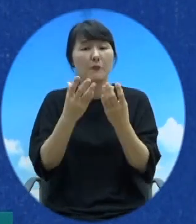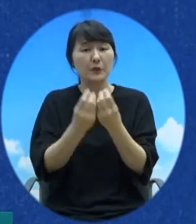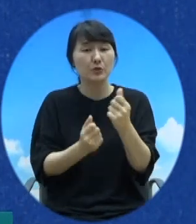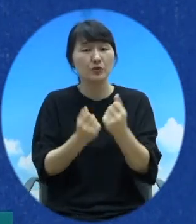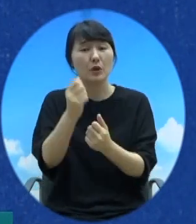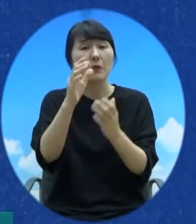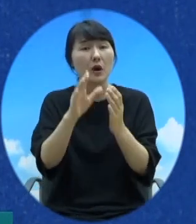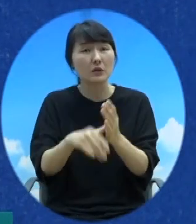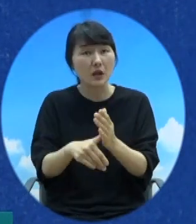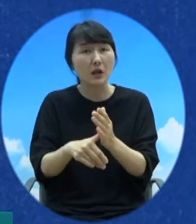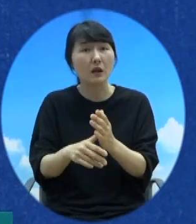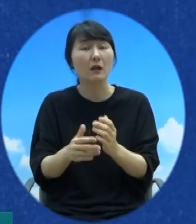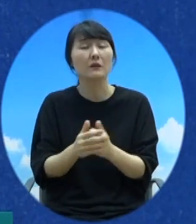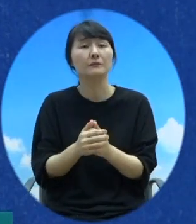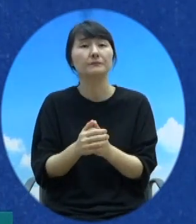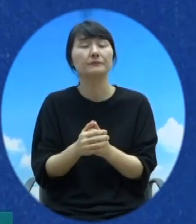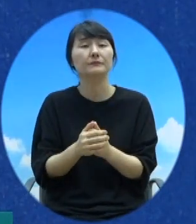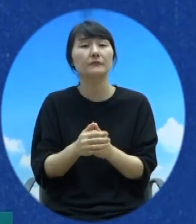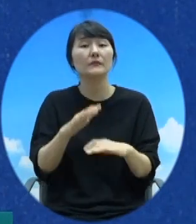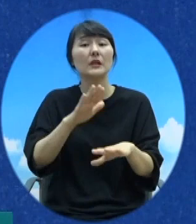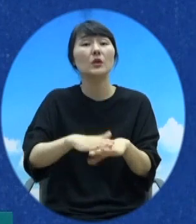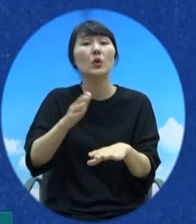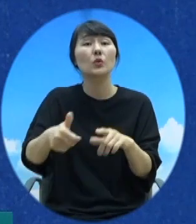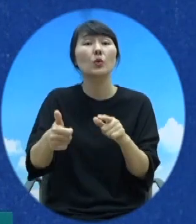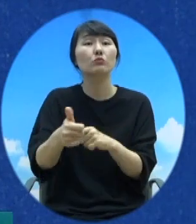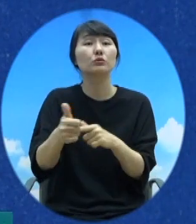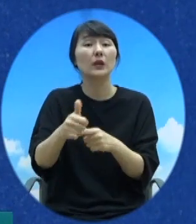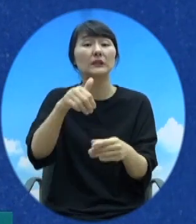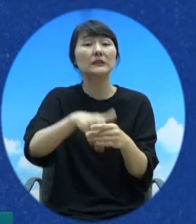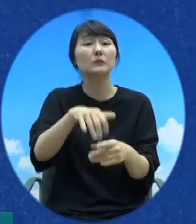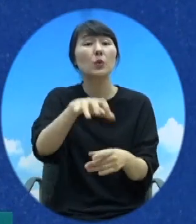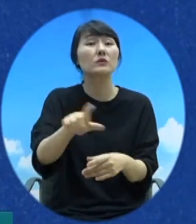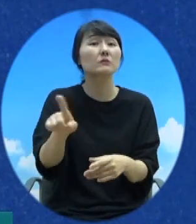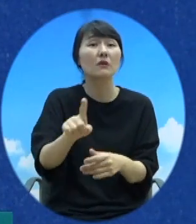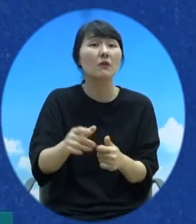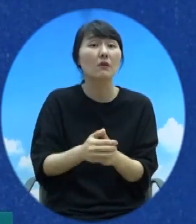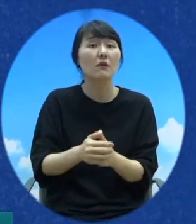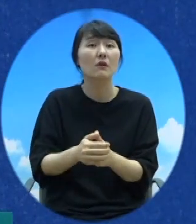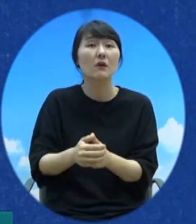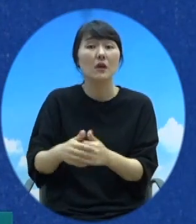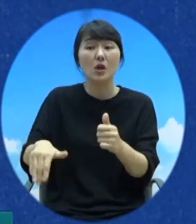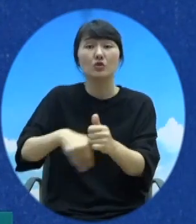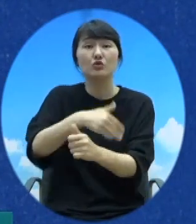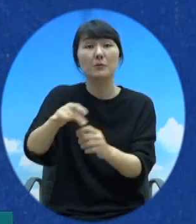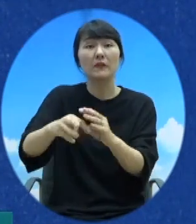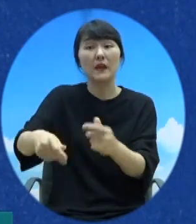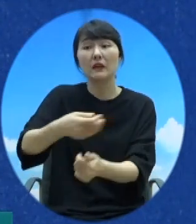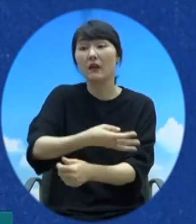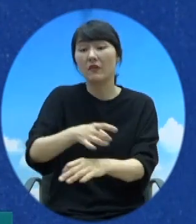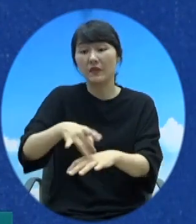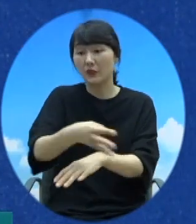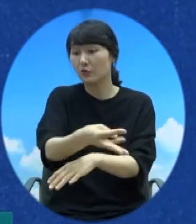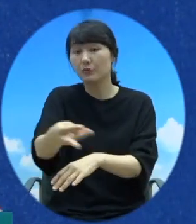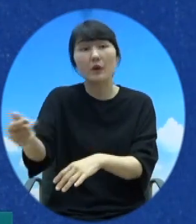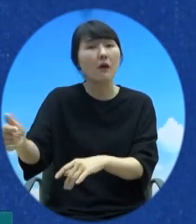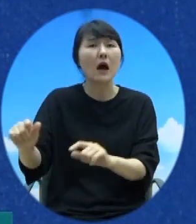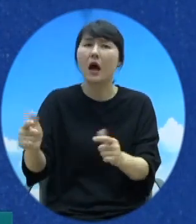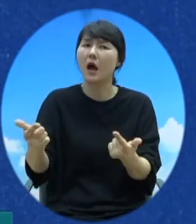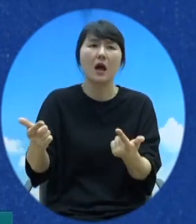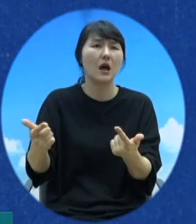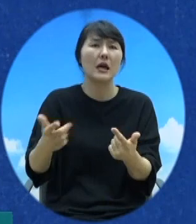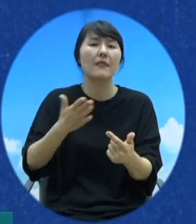때는 오늘 이 비유 속의 농부는 그 겨자씨를 짜투리 땅에 되는 대로 뿌린 것이 아니라